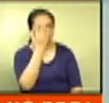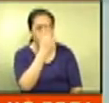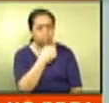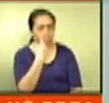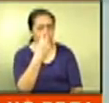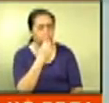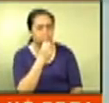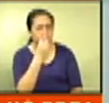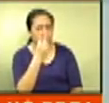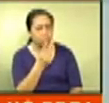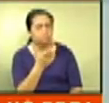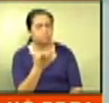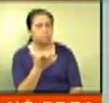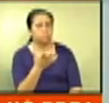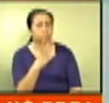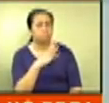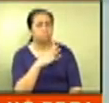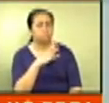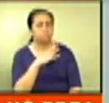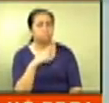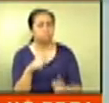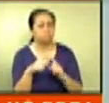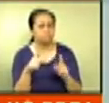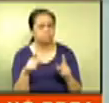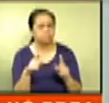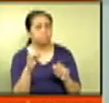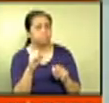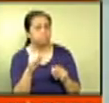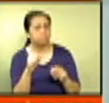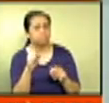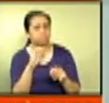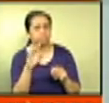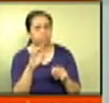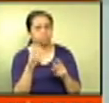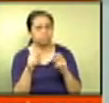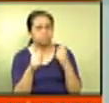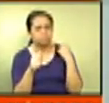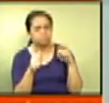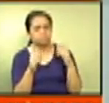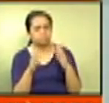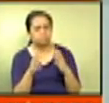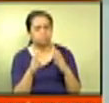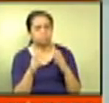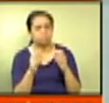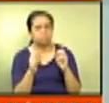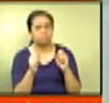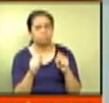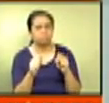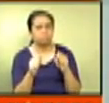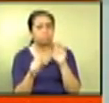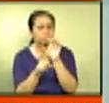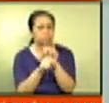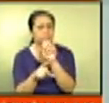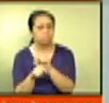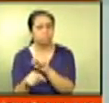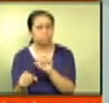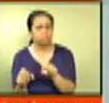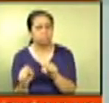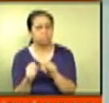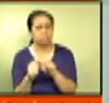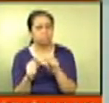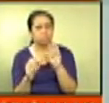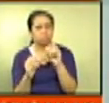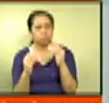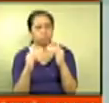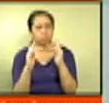ho, nabanggit ko sa akin kanina na parang may video daw ho. Meron po. Yung mga violators naman natin, Sir Raffy, na huli naman po natin sa no